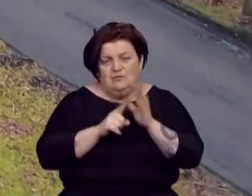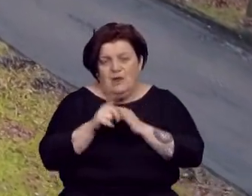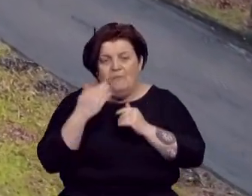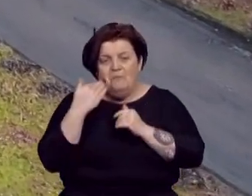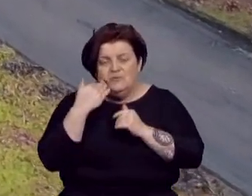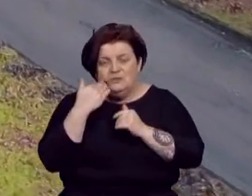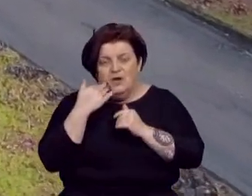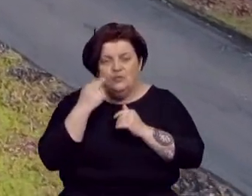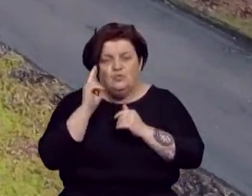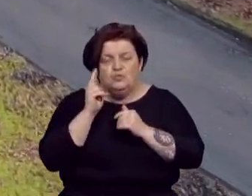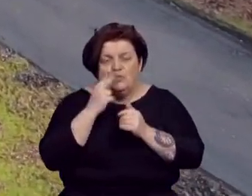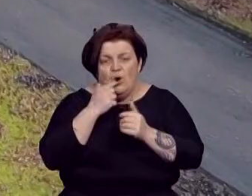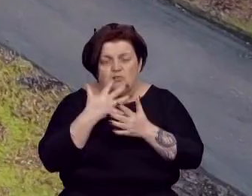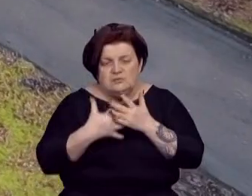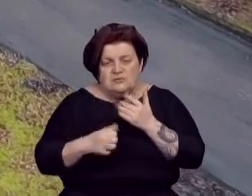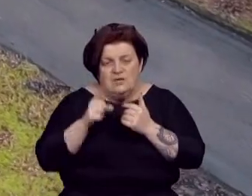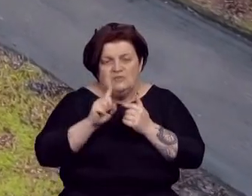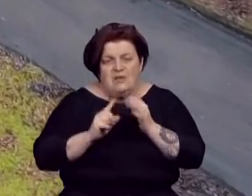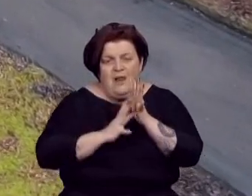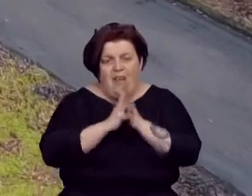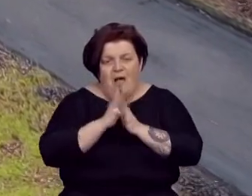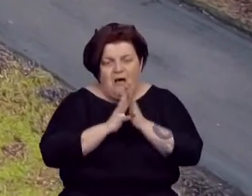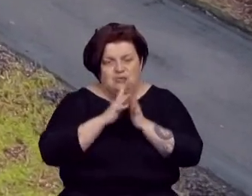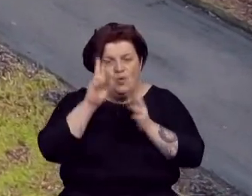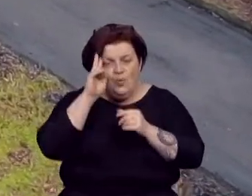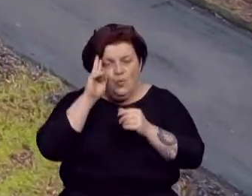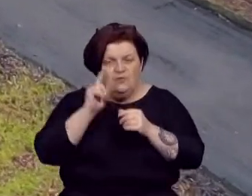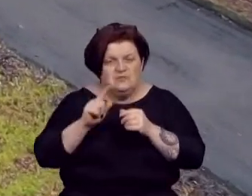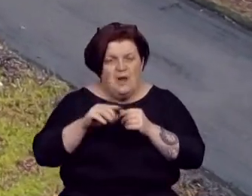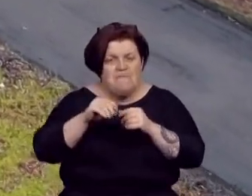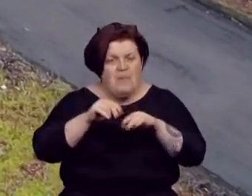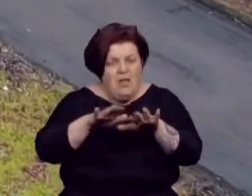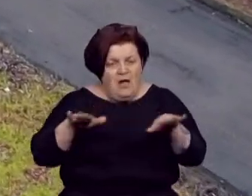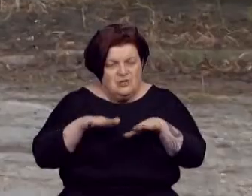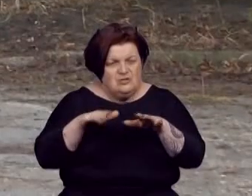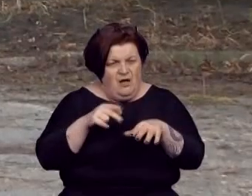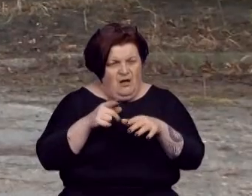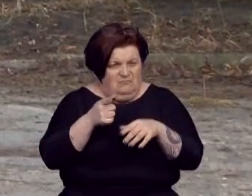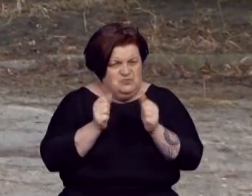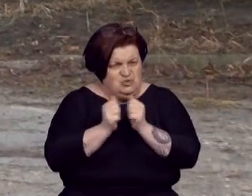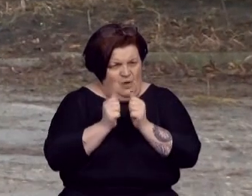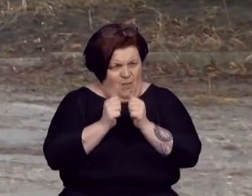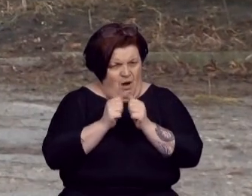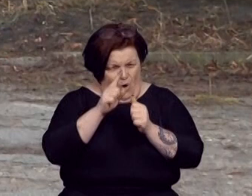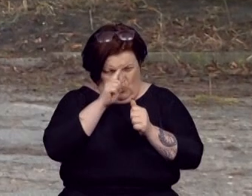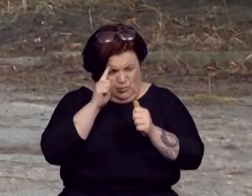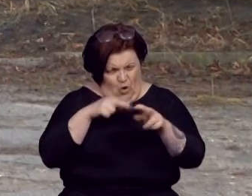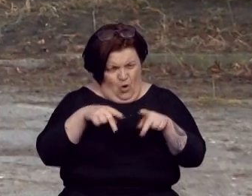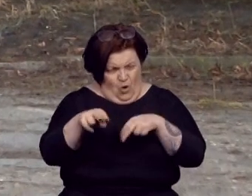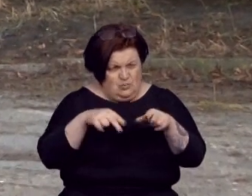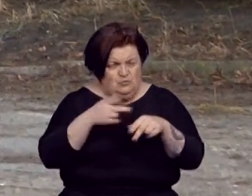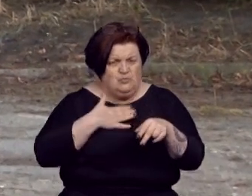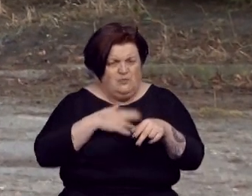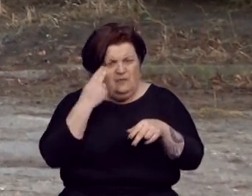mieszkańców, którzy jak wiemy korzystają z lasu rudnickiego, z plaży miejskiej, również w tym okresie zimowym, głównie w